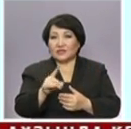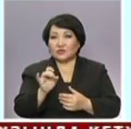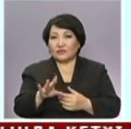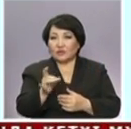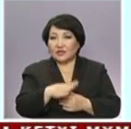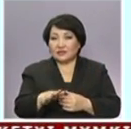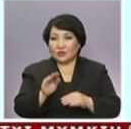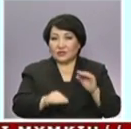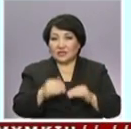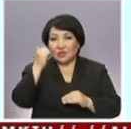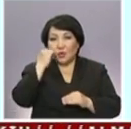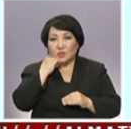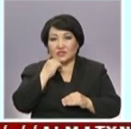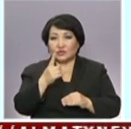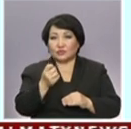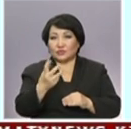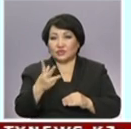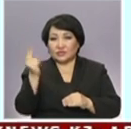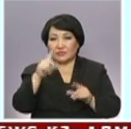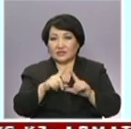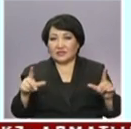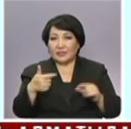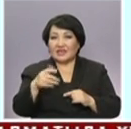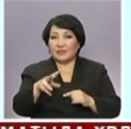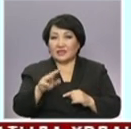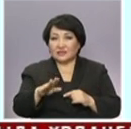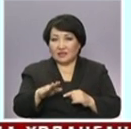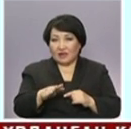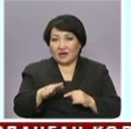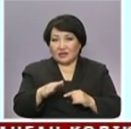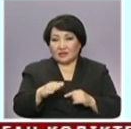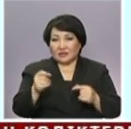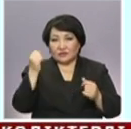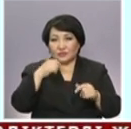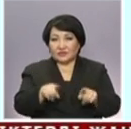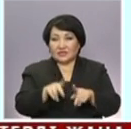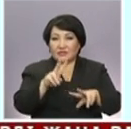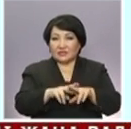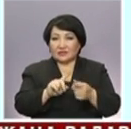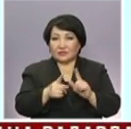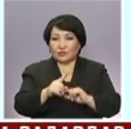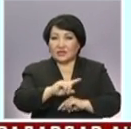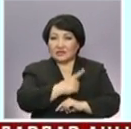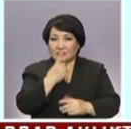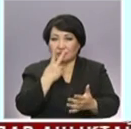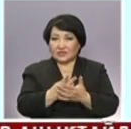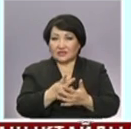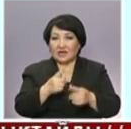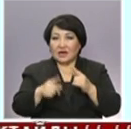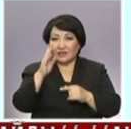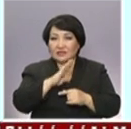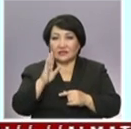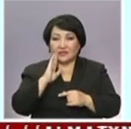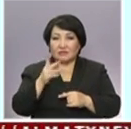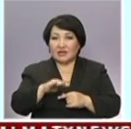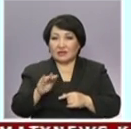жеткен 113-ші мектеп гимназиясы тіреумен тұрған ғимаратқа айналған. Бүгін наразылығын білдірген ата-аналар балалары үшін уайымдайтынын